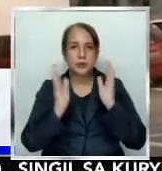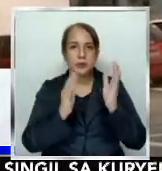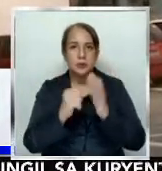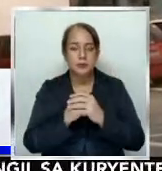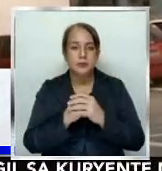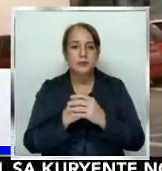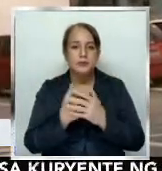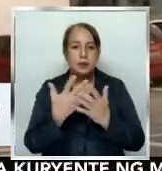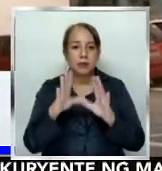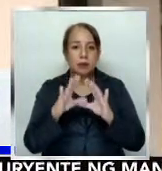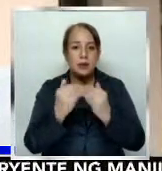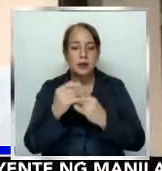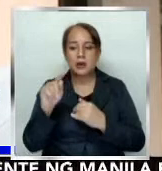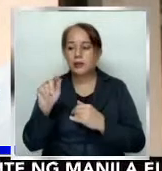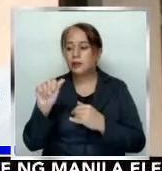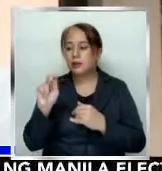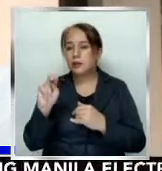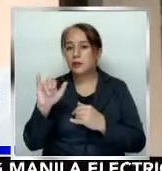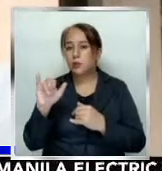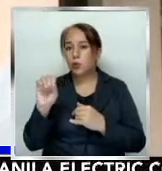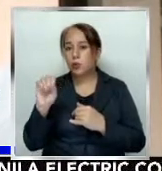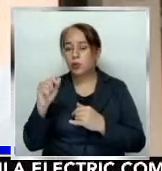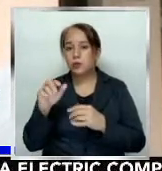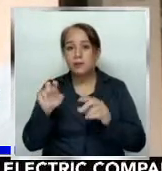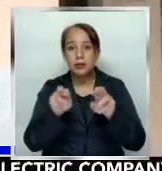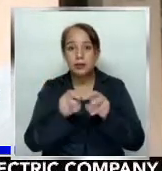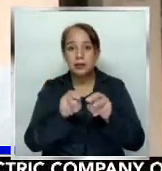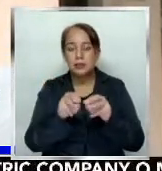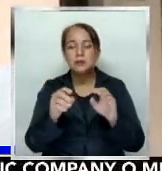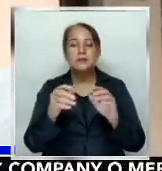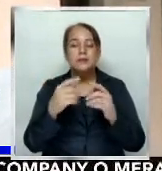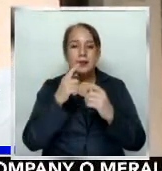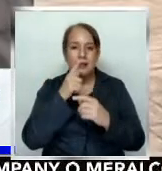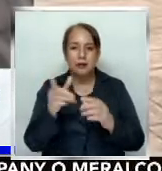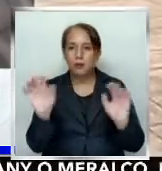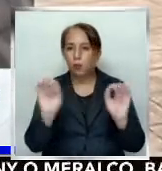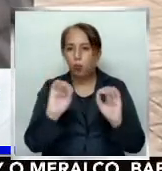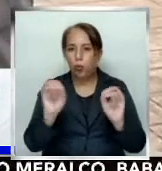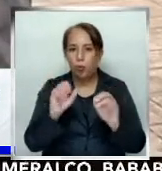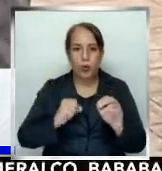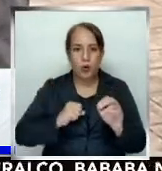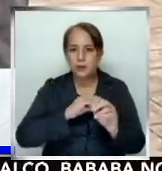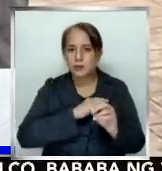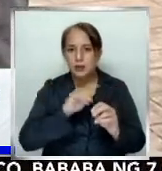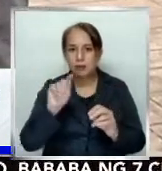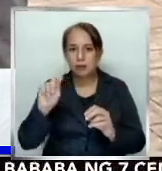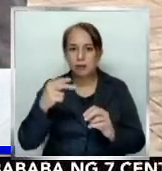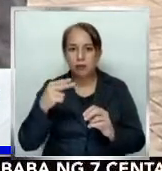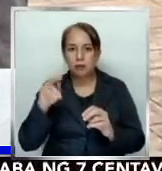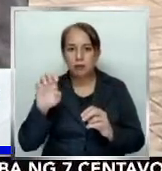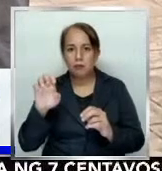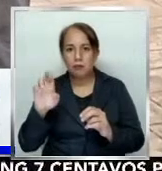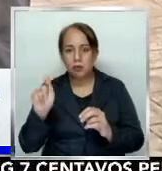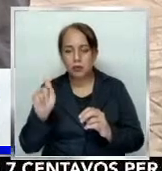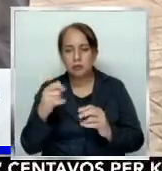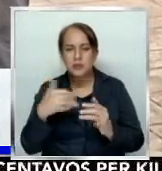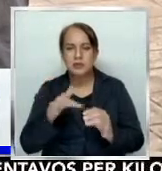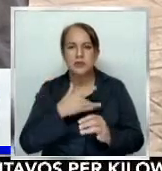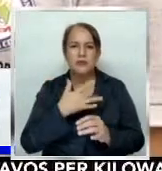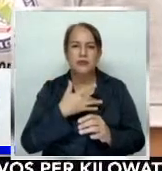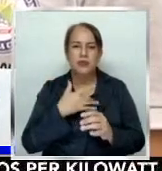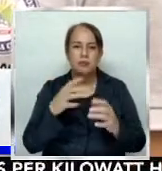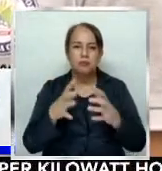Barangay Tanyong sa Marikina, maswerteng wala pang tinatamaan sa mga miyembro ng BERT. Pero daman na rin nila ang paglobo ng mga